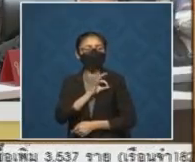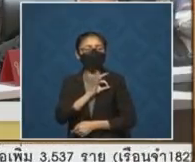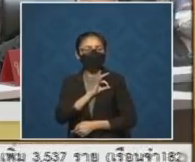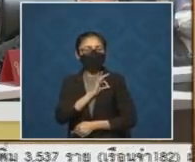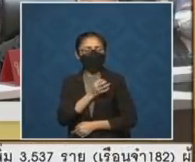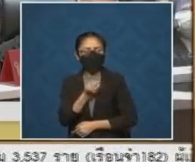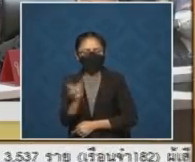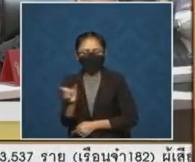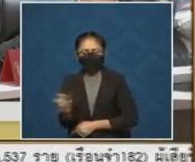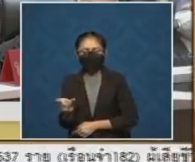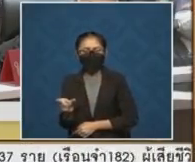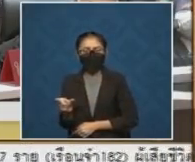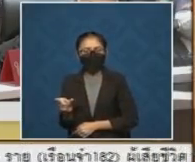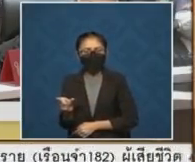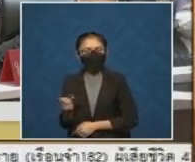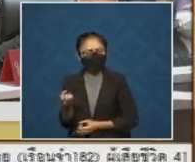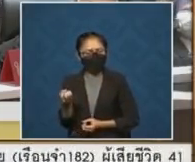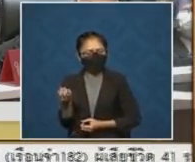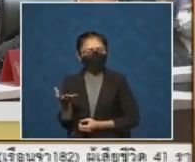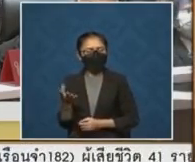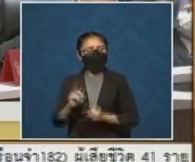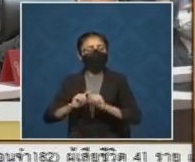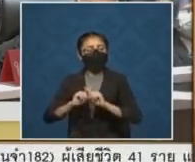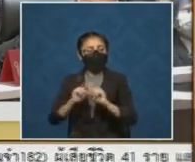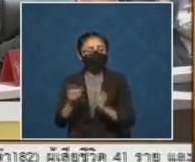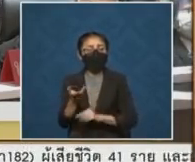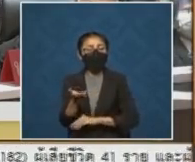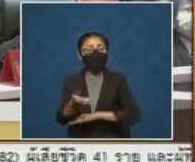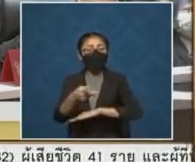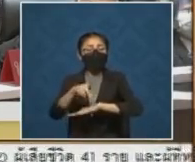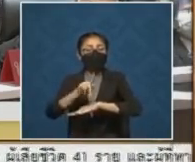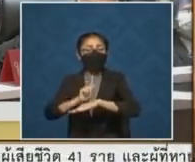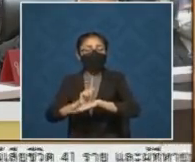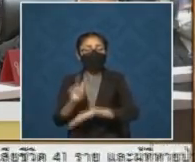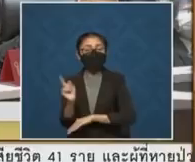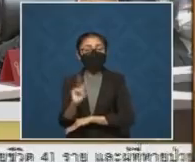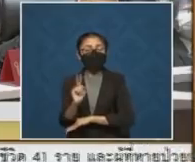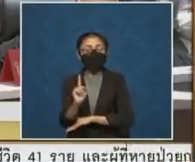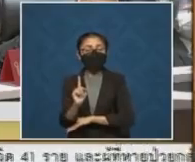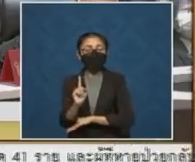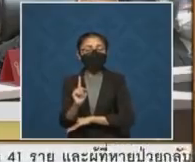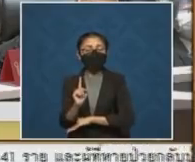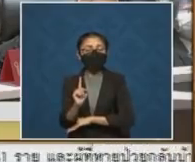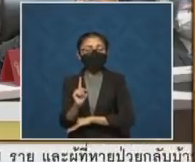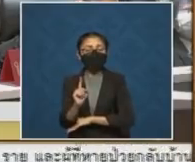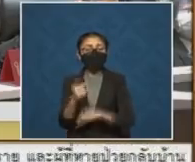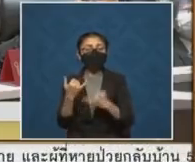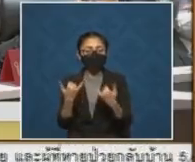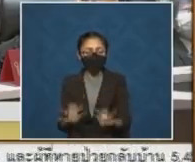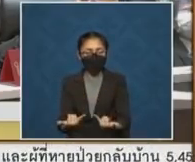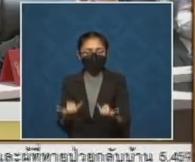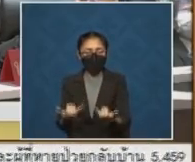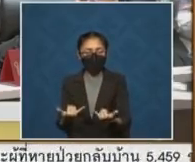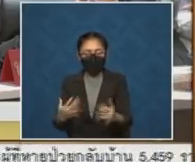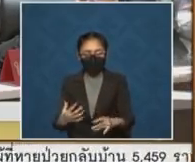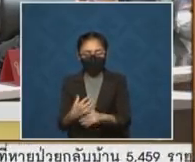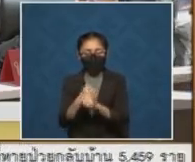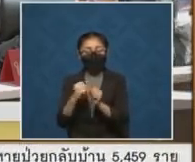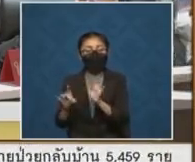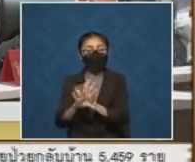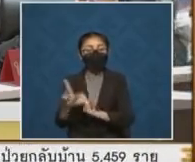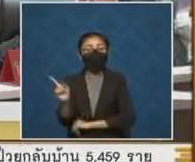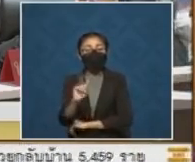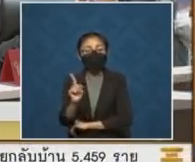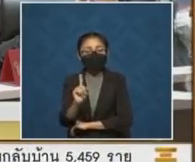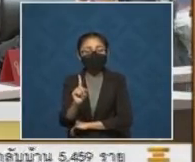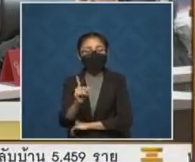อ้างเหตุโน้นเหตุนั้นเหตุนี้ลาการประชุมจึงเห็นว่าประธานอย่าอนุญาตถ้าลาครบ4 ครั้งให้มันพ้นสมาชิ